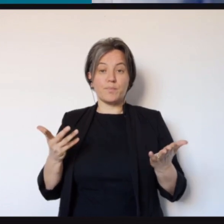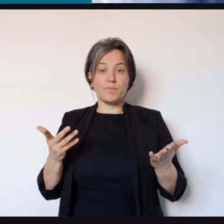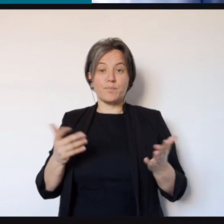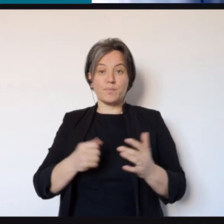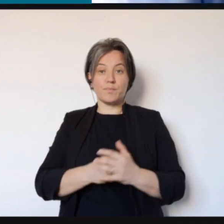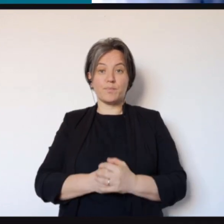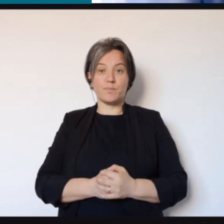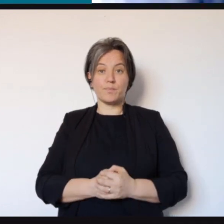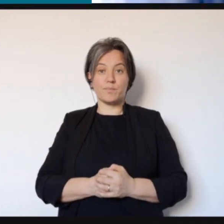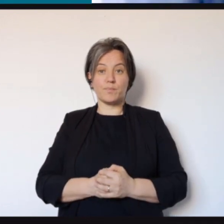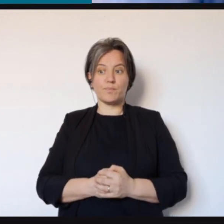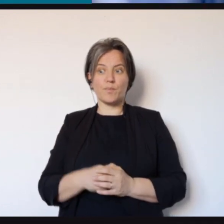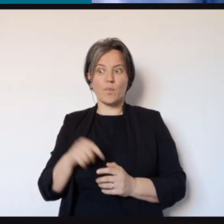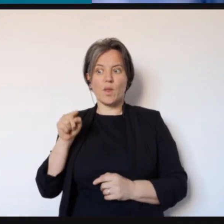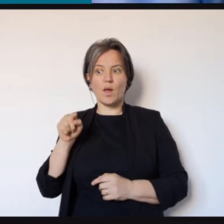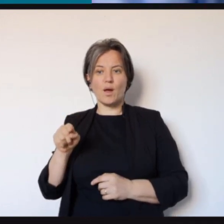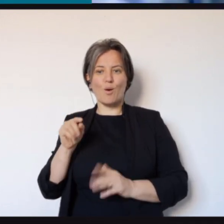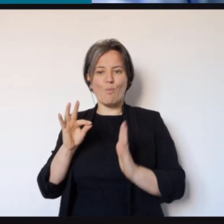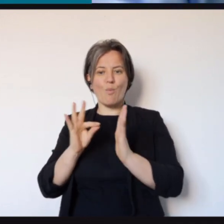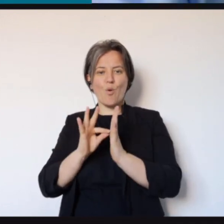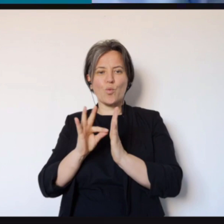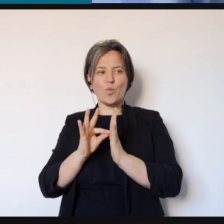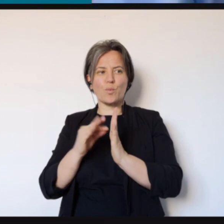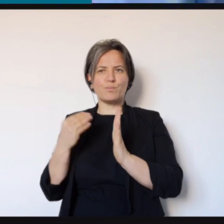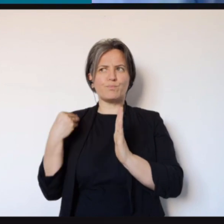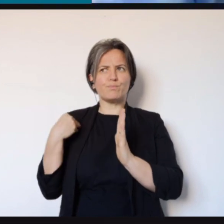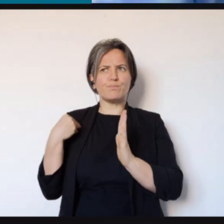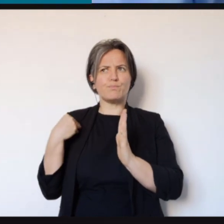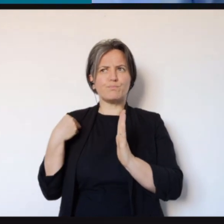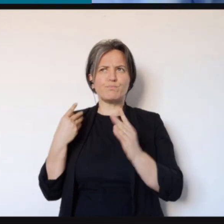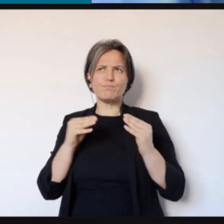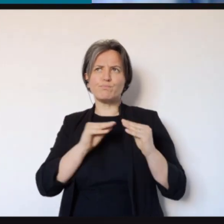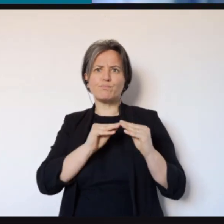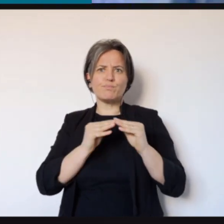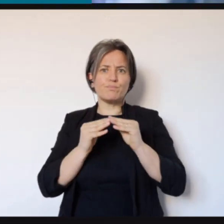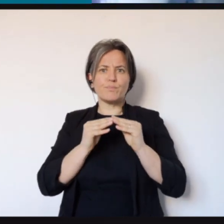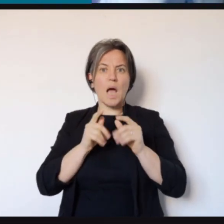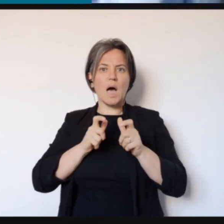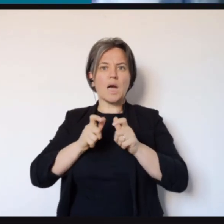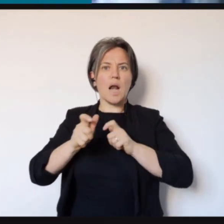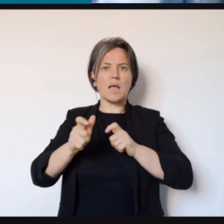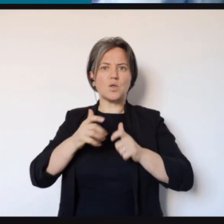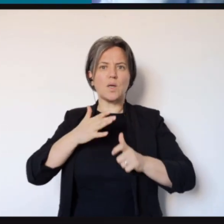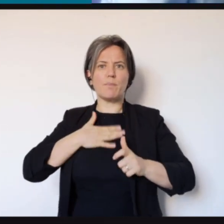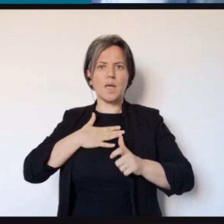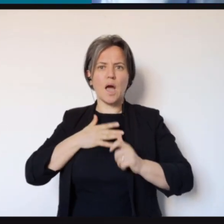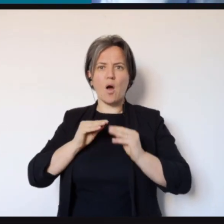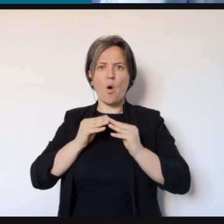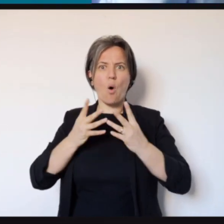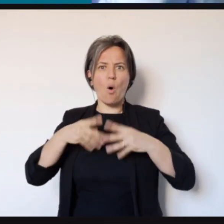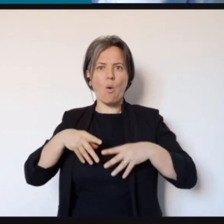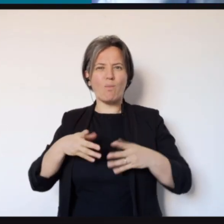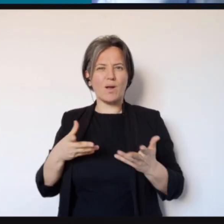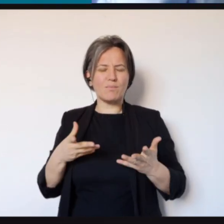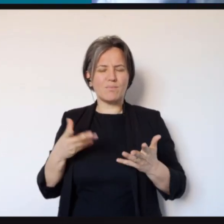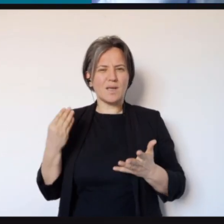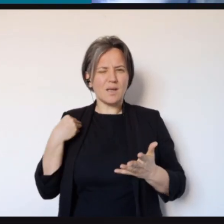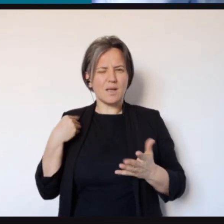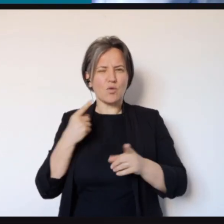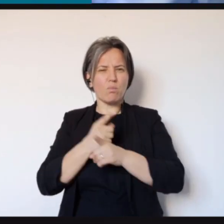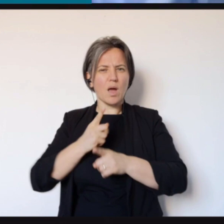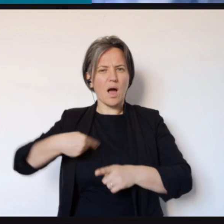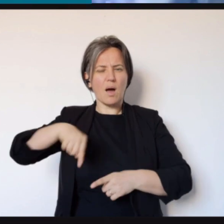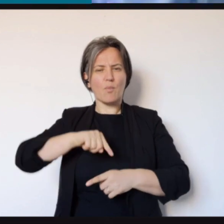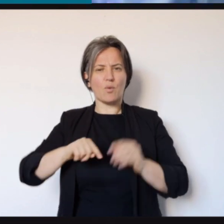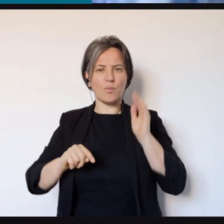ci dovrebbe chiedere che cosa, ci dovrebbe far interrogare su che cosa significa per le nostre relazioni. Che